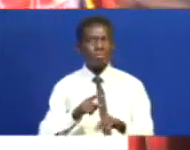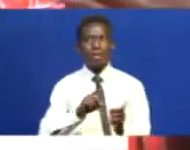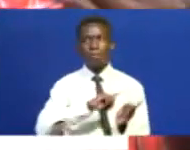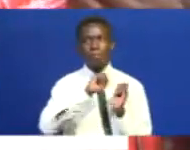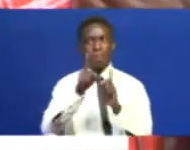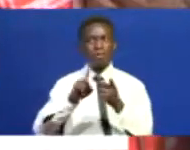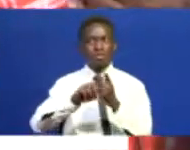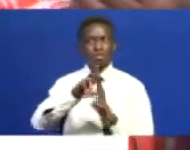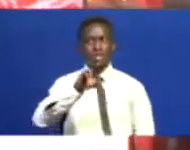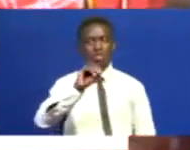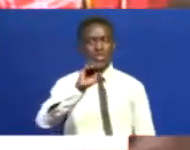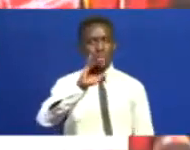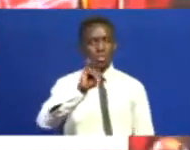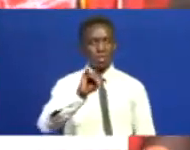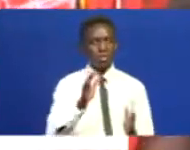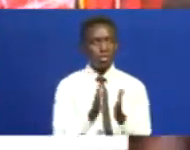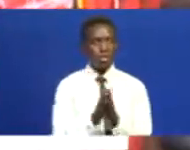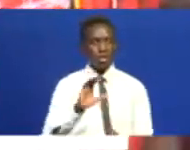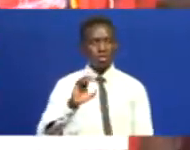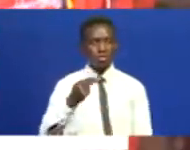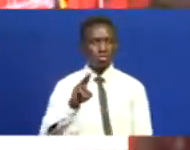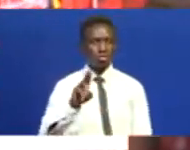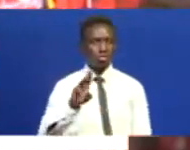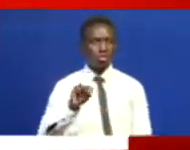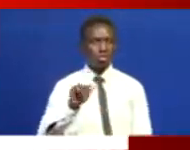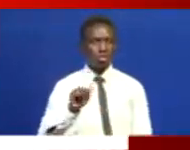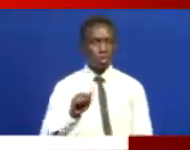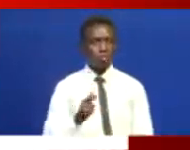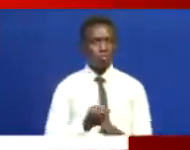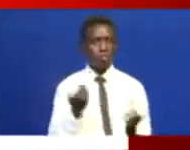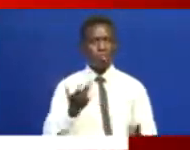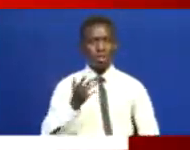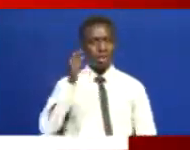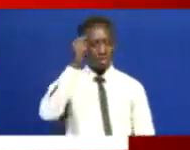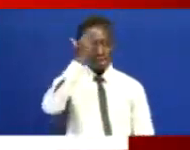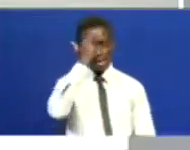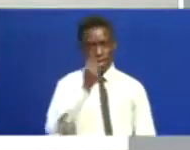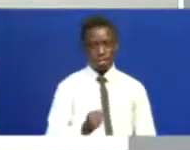Robi na Chumba kutoka kaunti ya Narok.